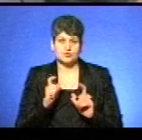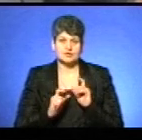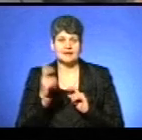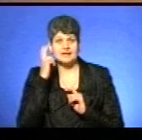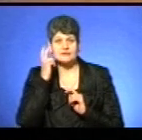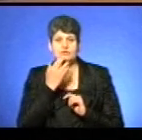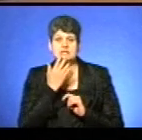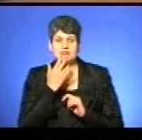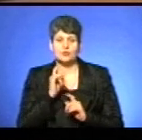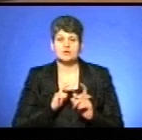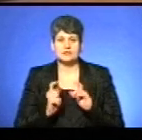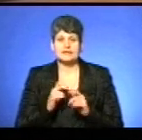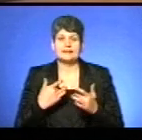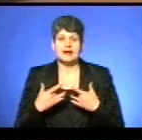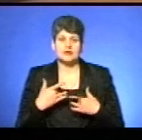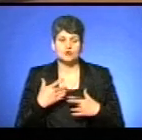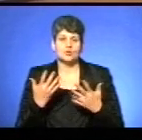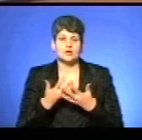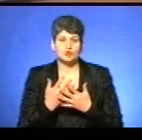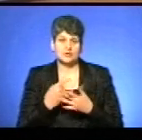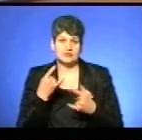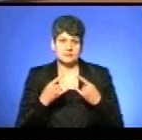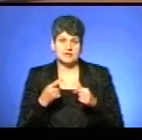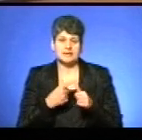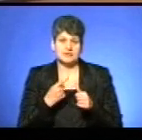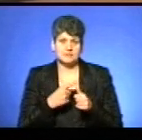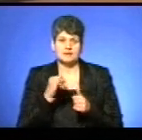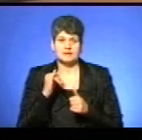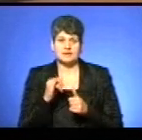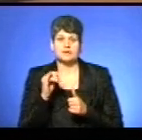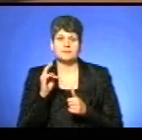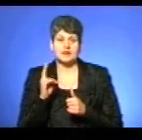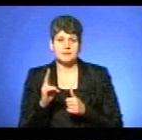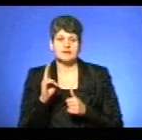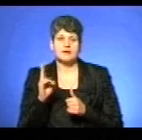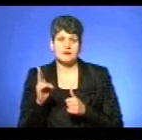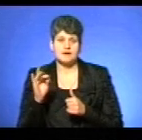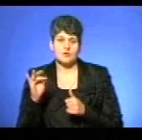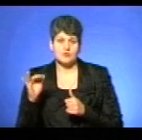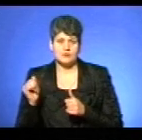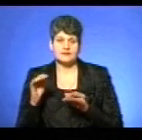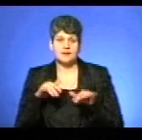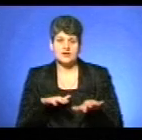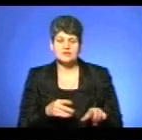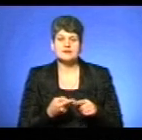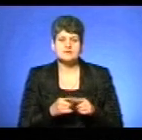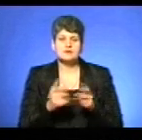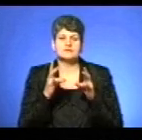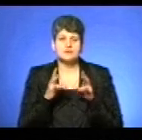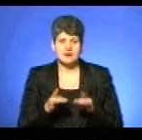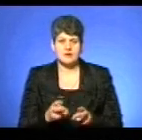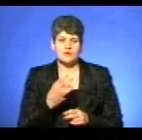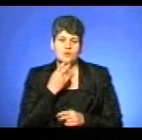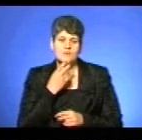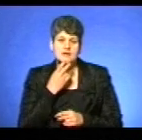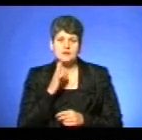Київського національного університету театру, кіно і телебачення імені Івана Карпенка-Карого. «Течія» – це трагікомедія, у якій